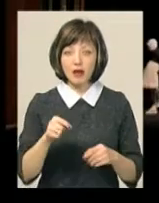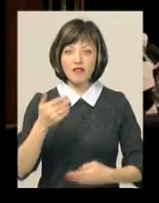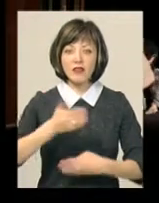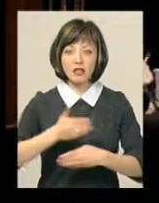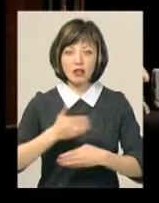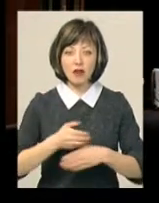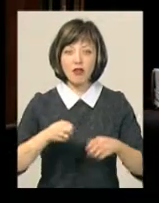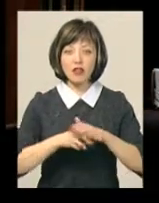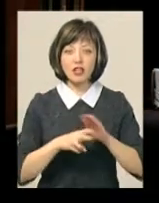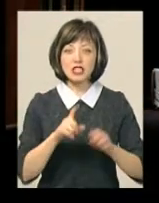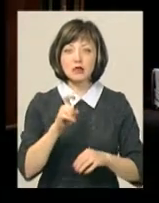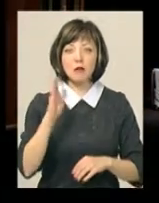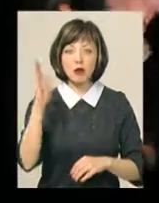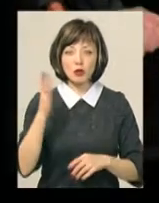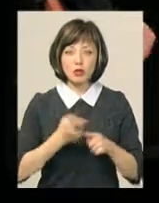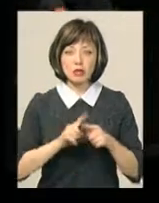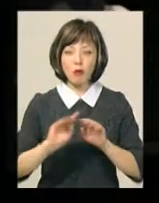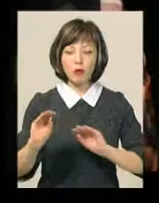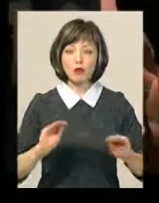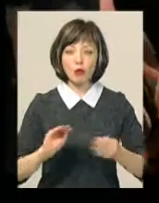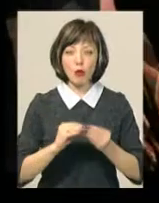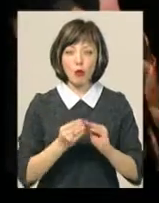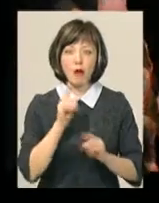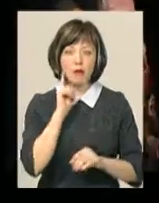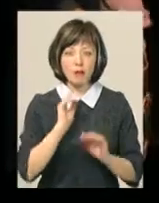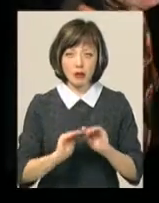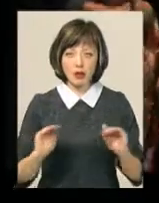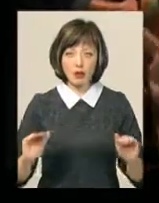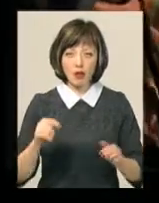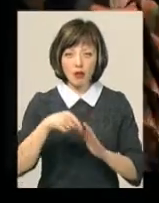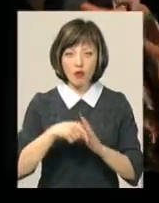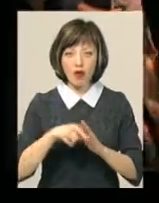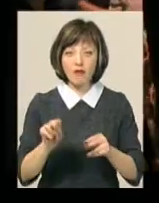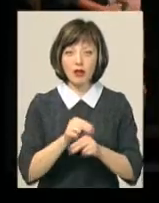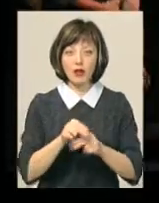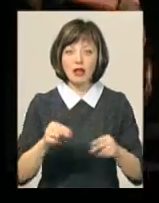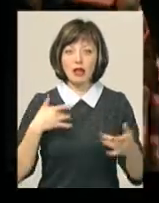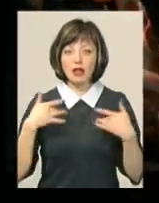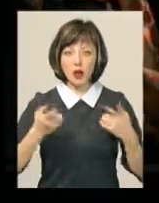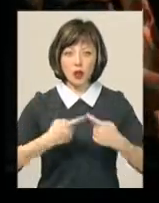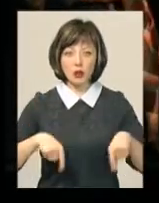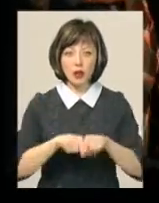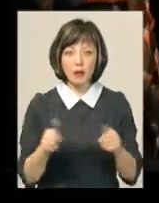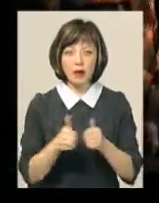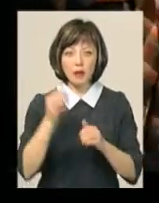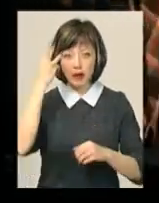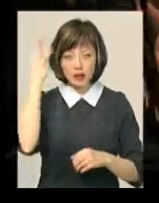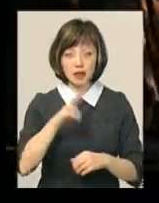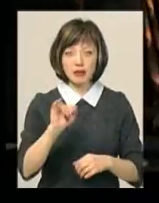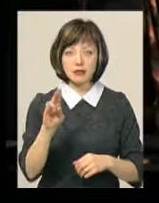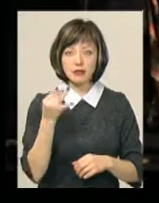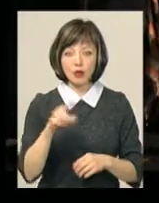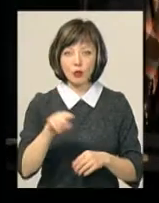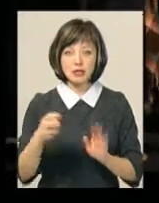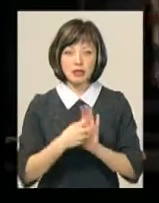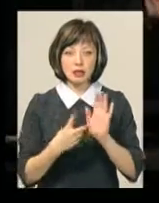вистава «Втеча з майбутнього». Це постановка про проблеми підлітків. У ролях вихованці театрального гуртка, який діє при Хмельницькому ліцеї номер 17.